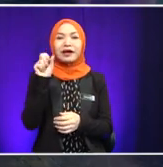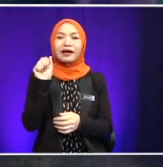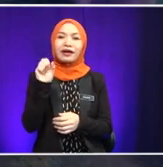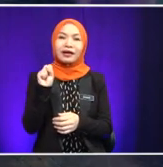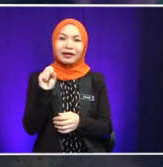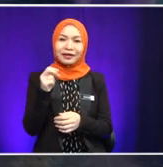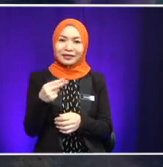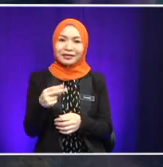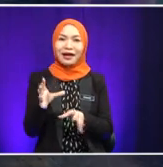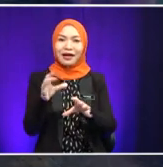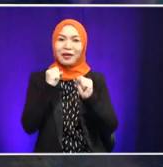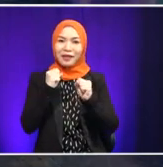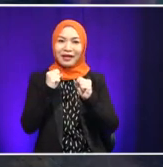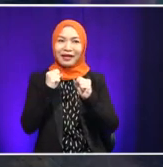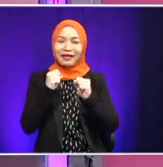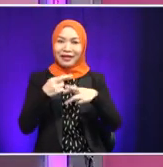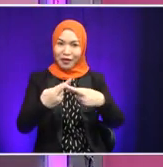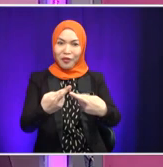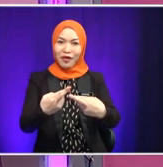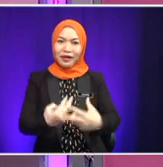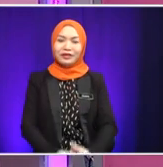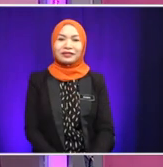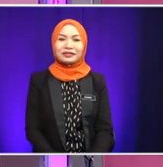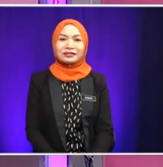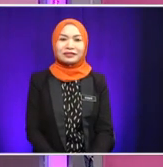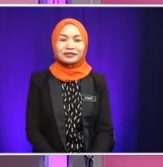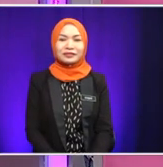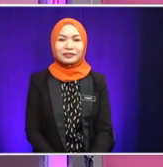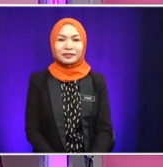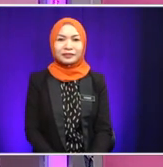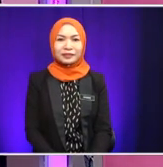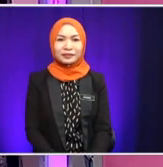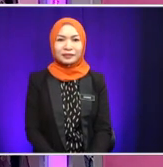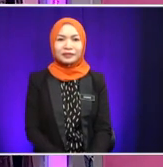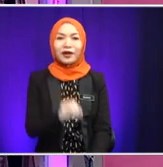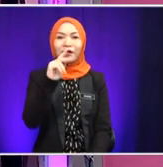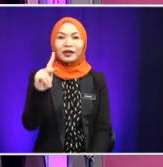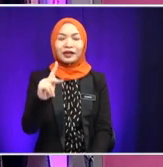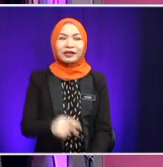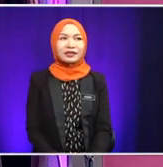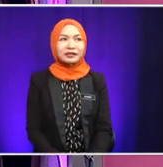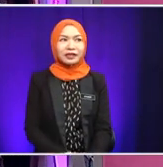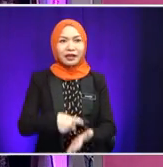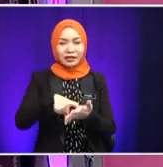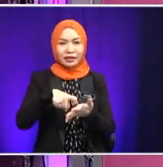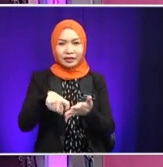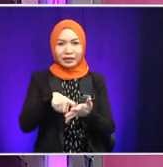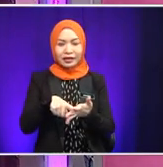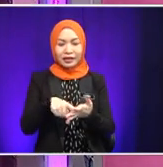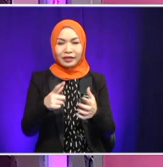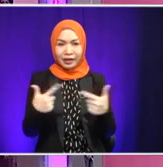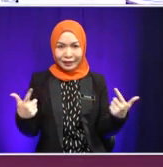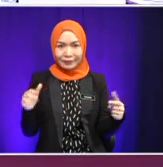Selamat pagi mereka satu bintang satu oke oke Ini adalah nilai-nilai lain yang mana kita boleh